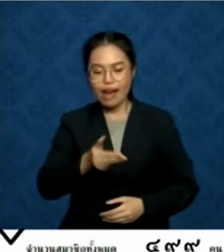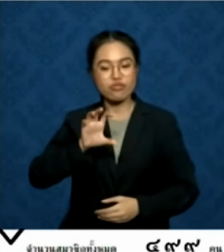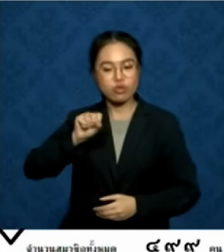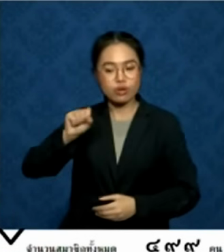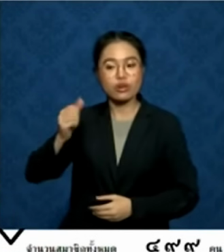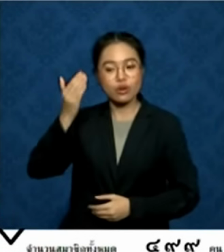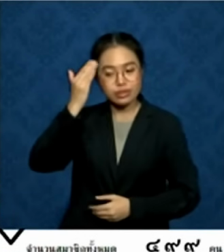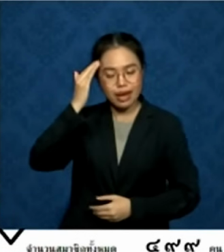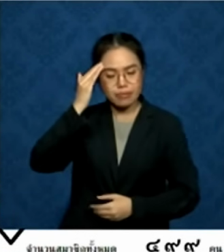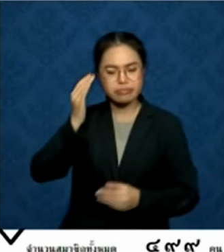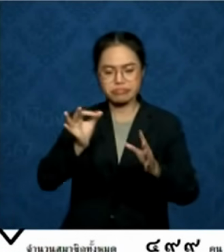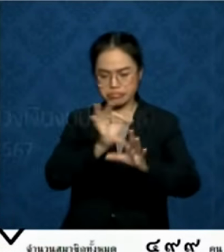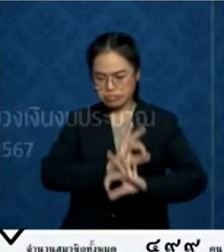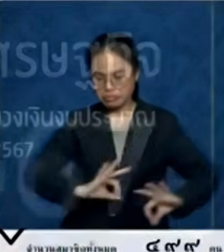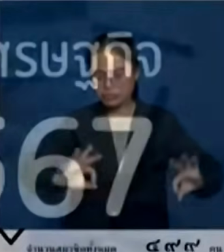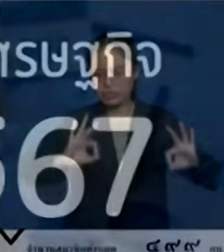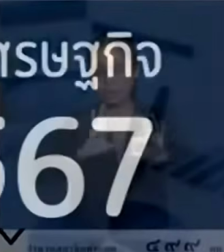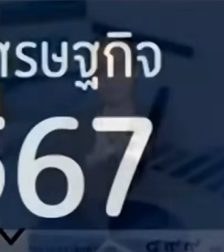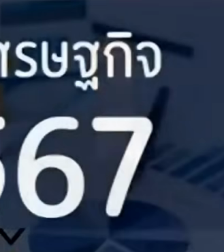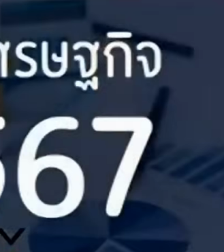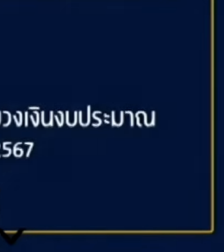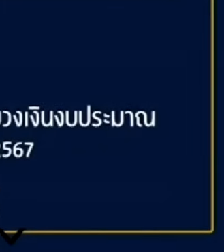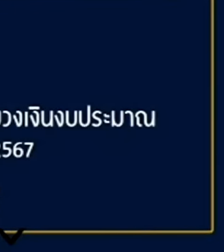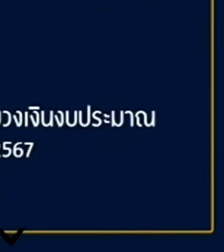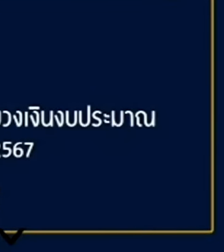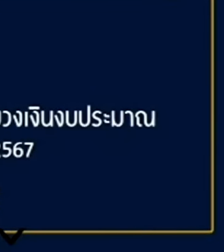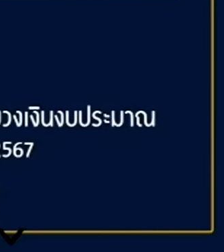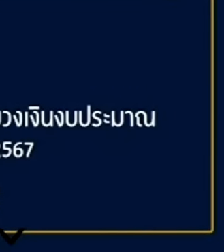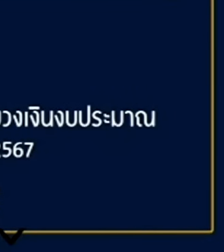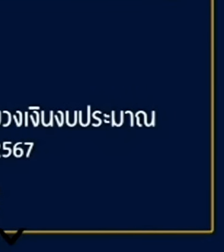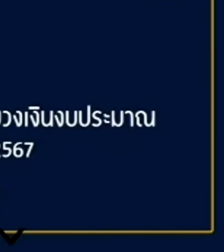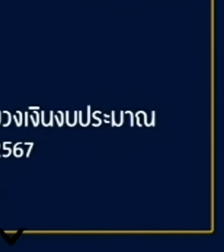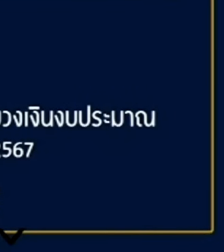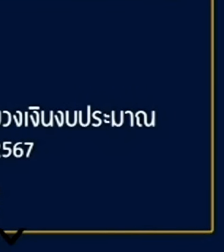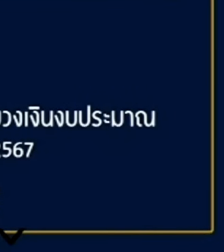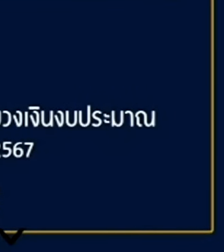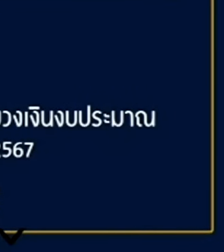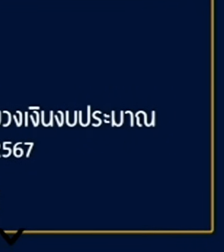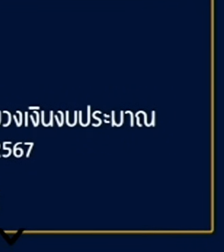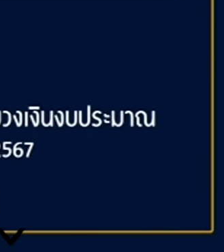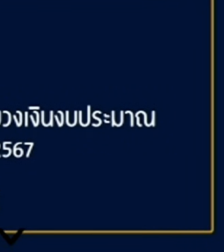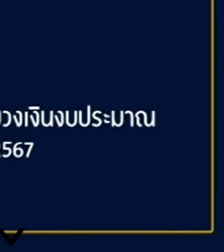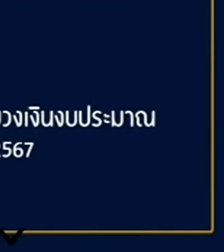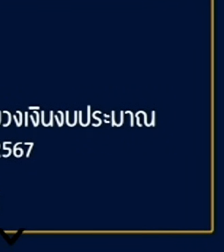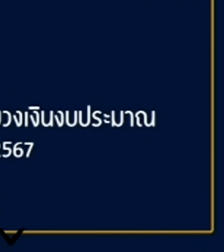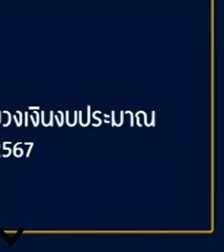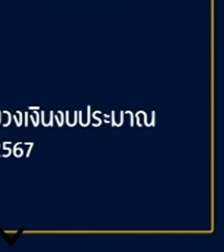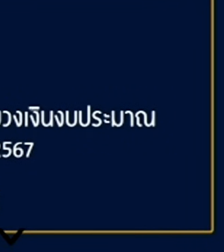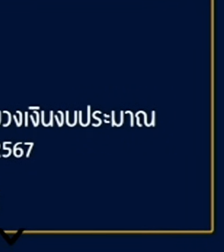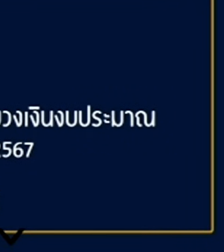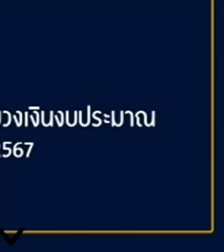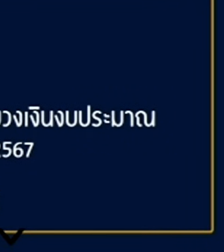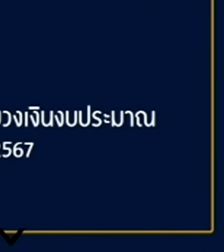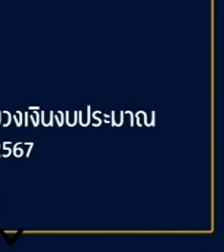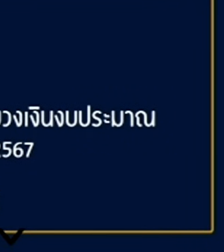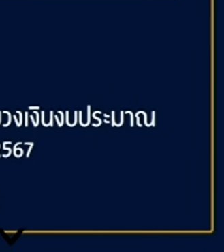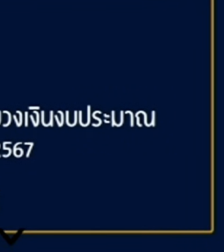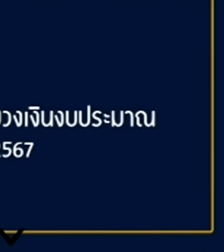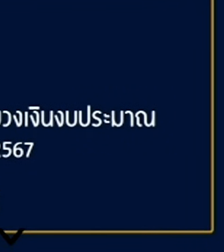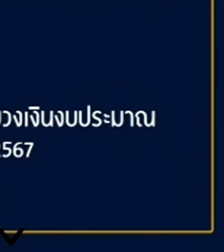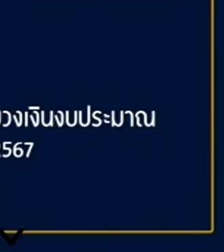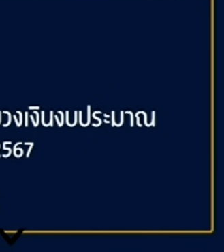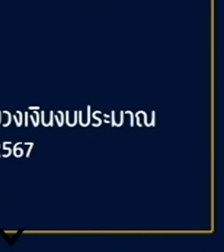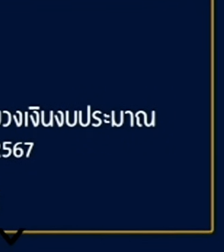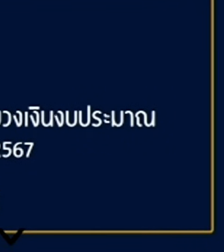เป็นเครื่องมือสำคัญในการขับเคลื่อนนโยบายของรัฐบาลตามที่ได้แถลงไว้ต่อรัฐสภาโดยรัฐบ